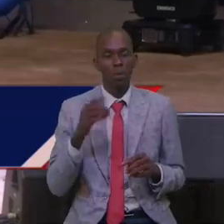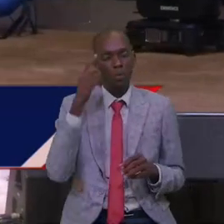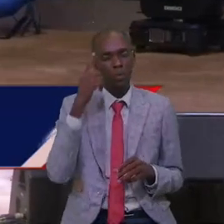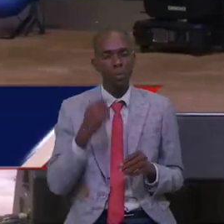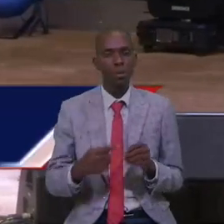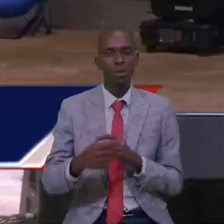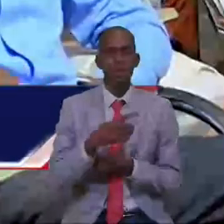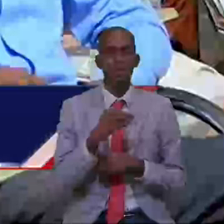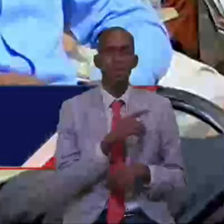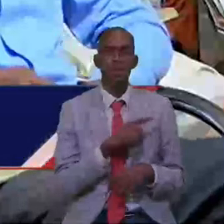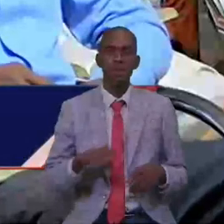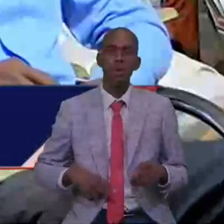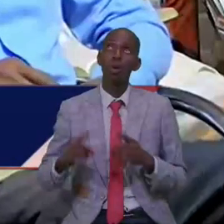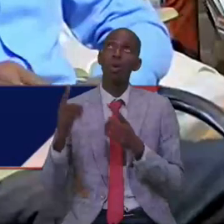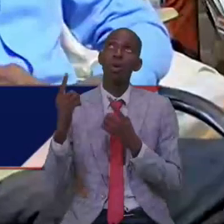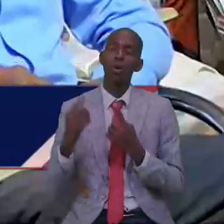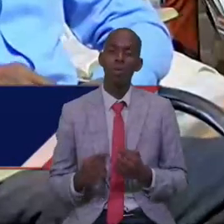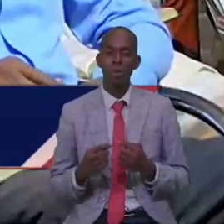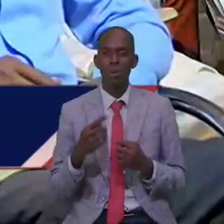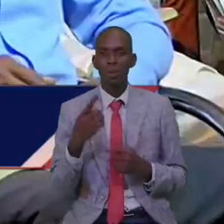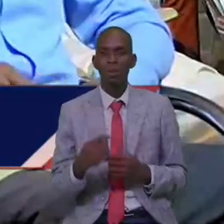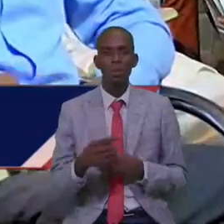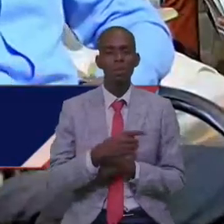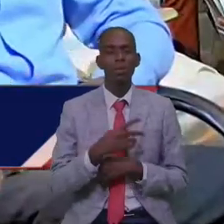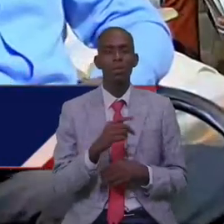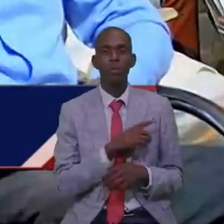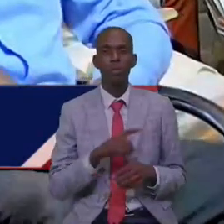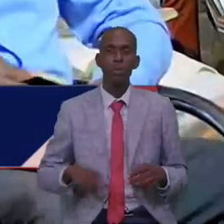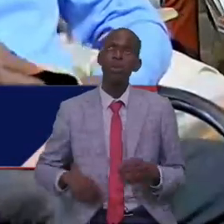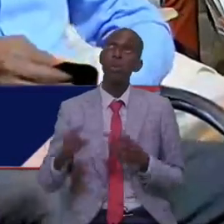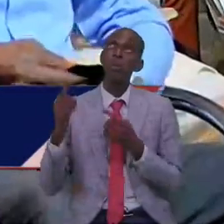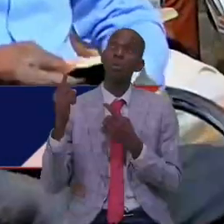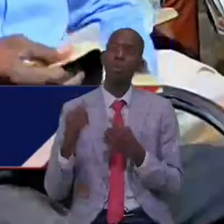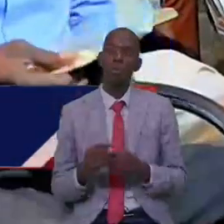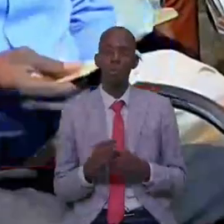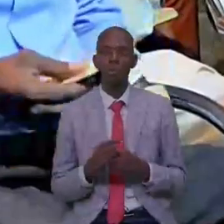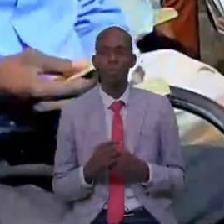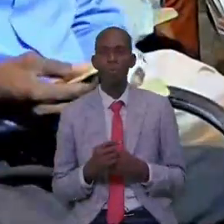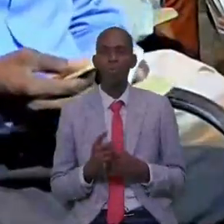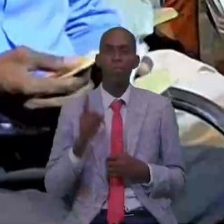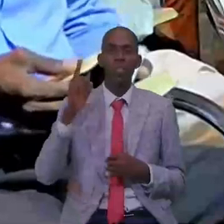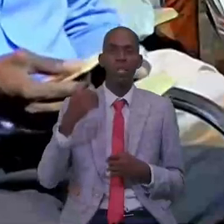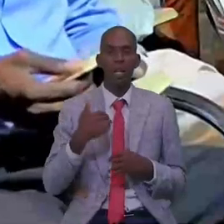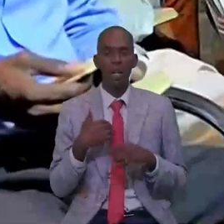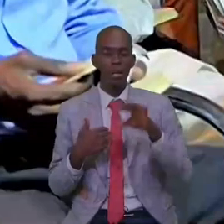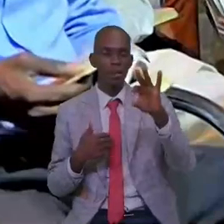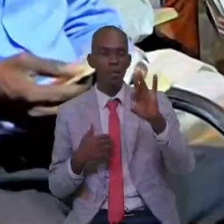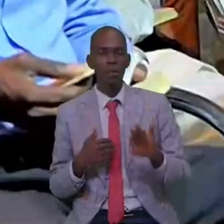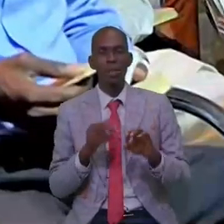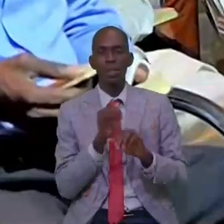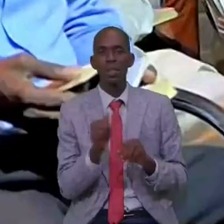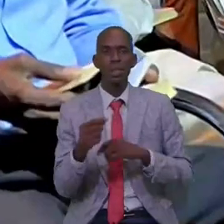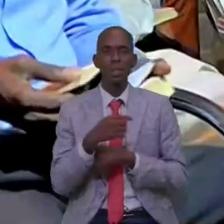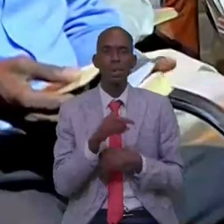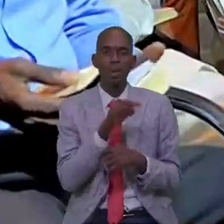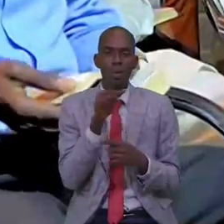vient. Quand le jour de l'Éternel vient, alors quand il est proche, il a